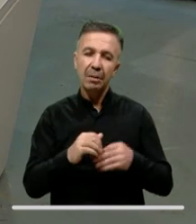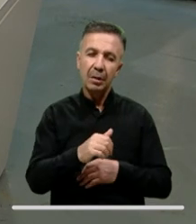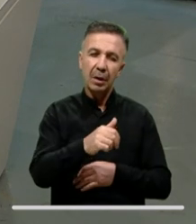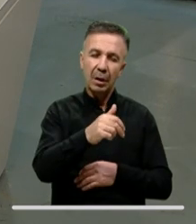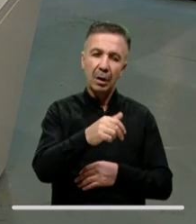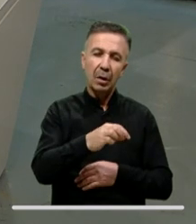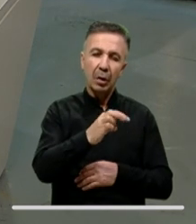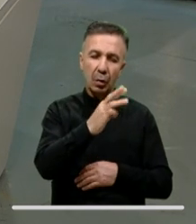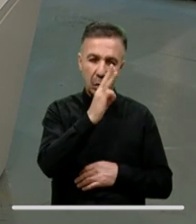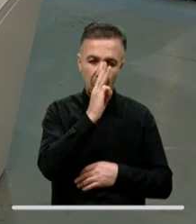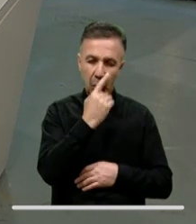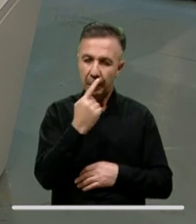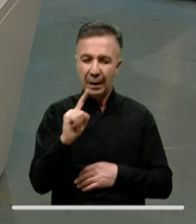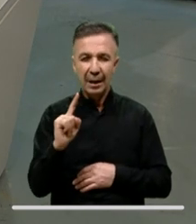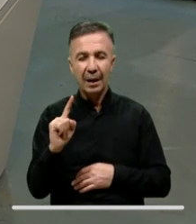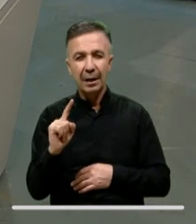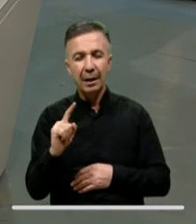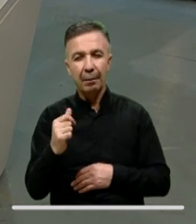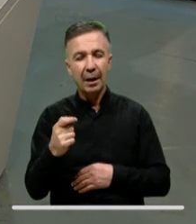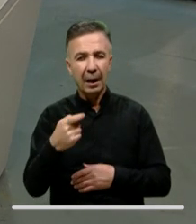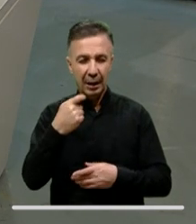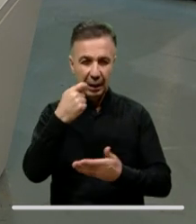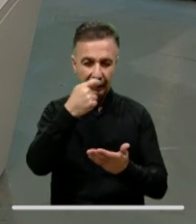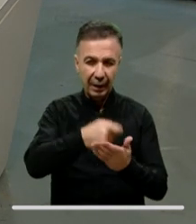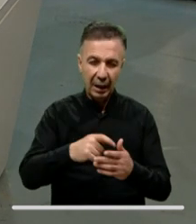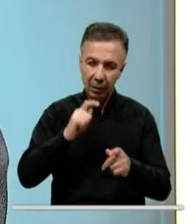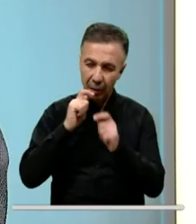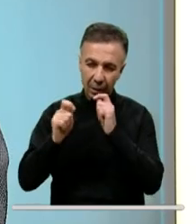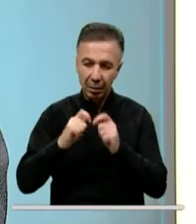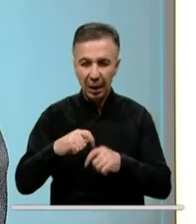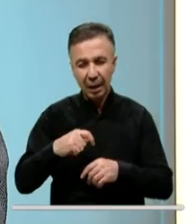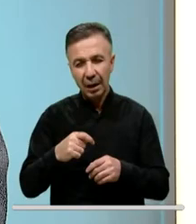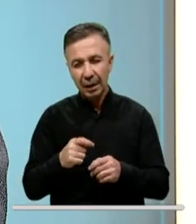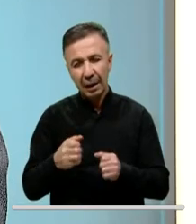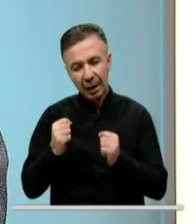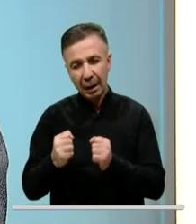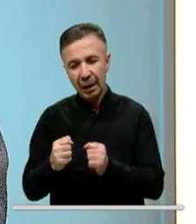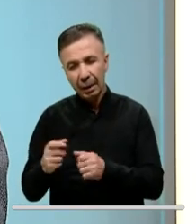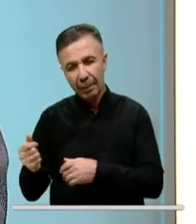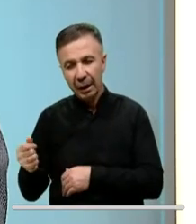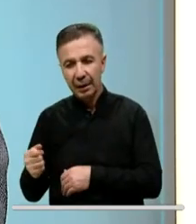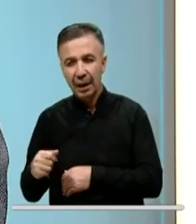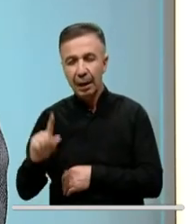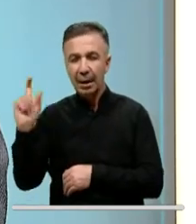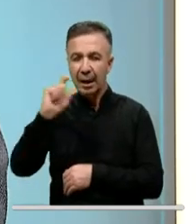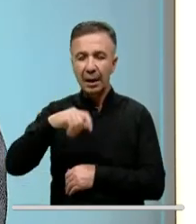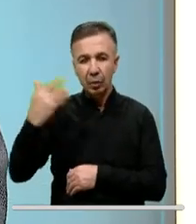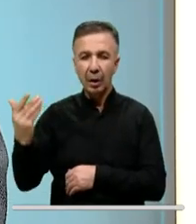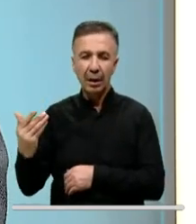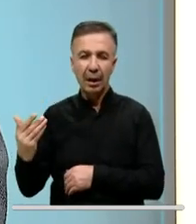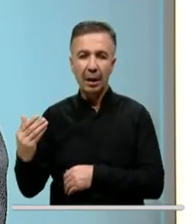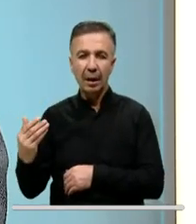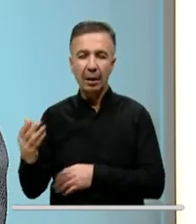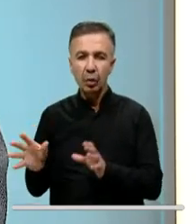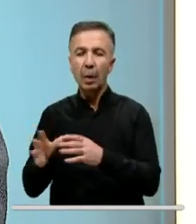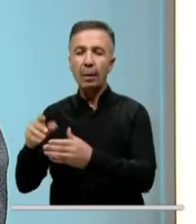vereyim. Aramızda anlaşmamızı yapalım. Geri kalan paranızı da ben size bir ay sonra teslim edeyim dedi. Tamam. Anlaştık, kabul